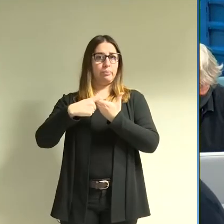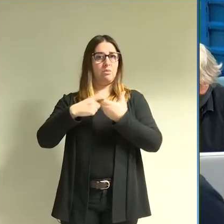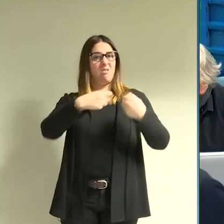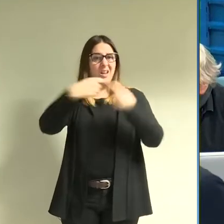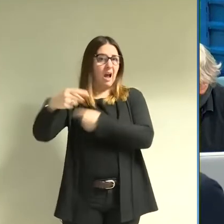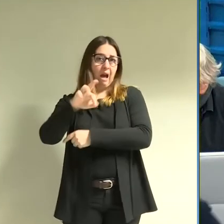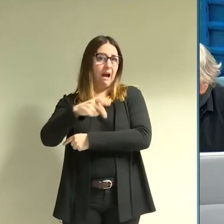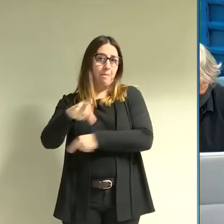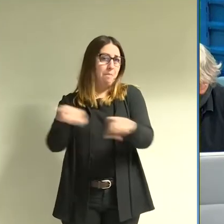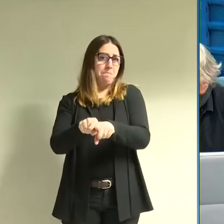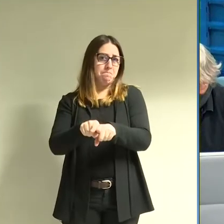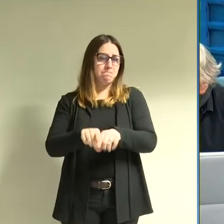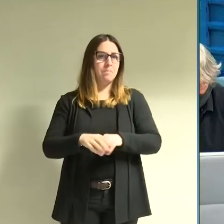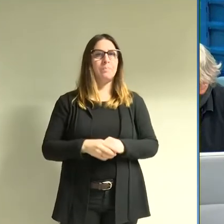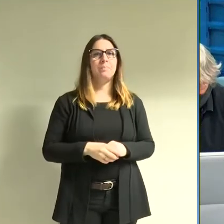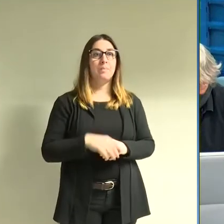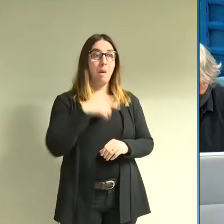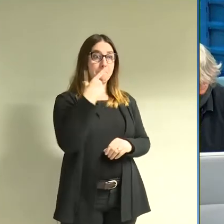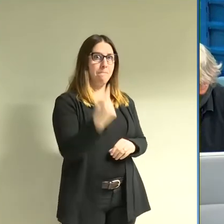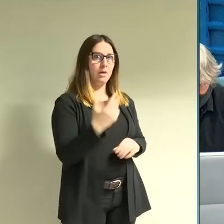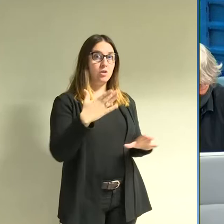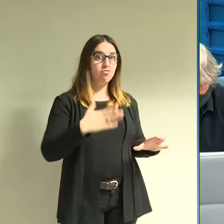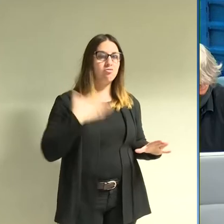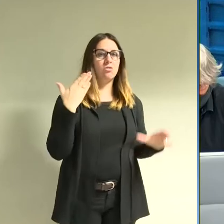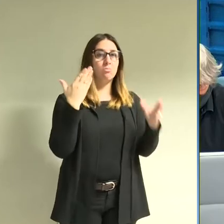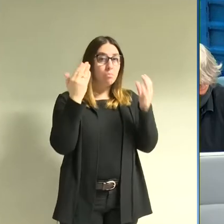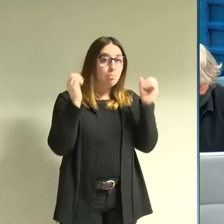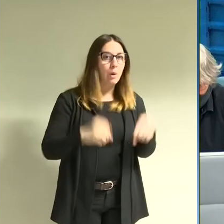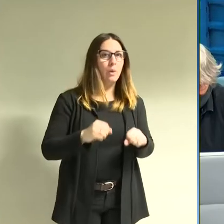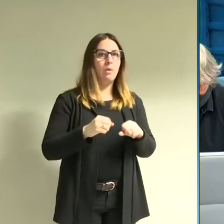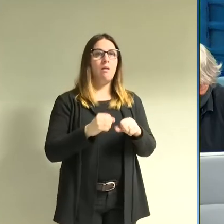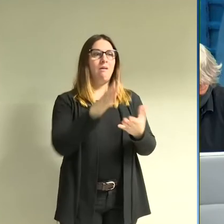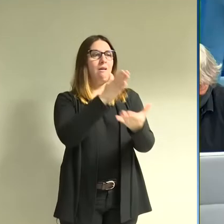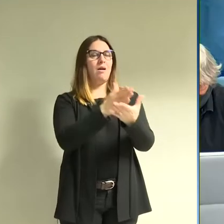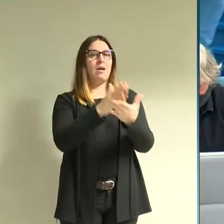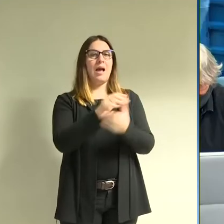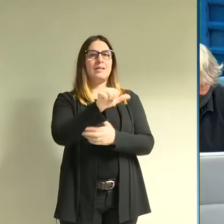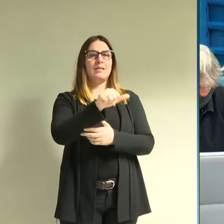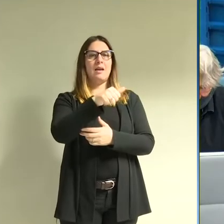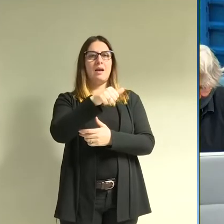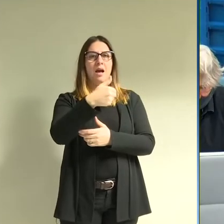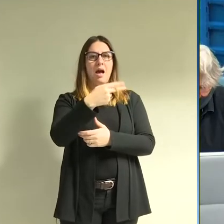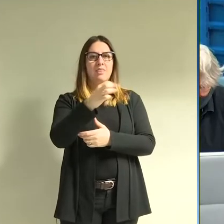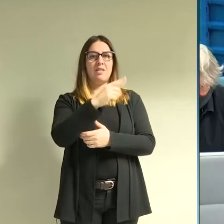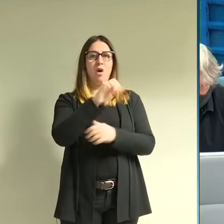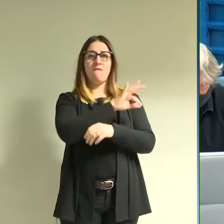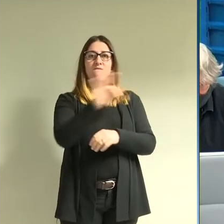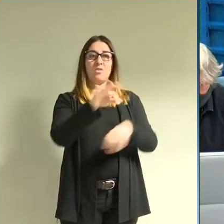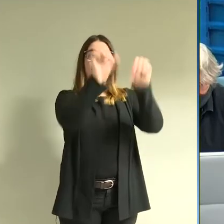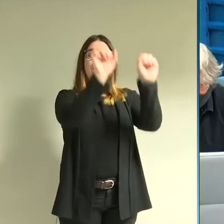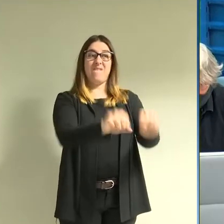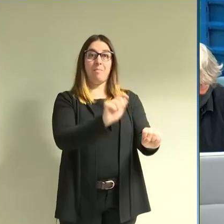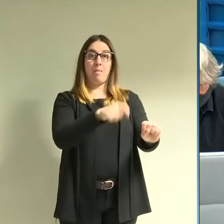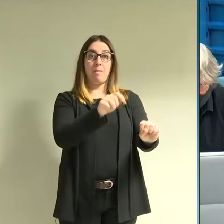et grâce à ce partenariat ainsi la fermeture d'une classe à l'école anatole france n'est effectivement plus dans la liste